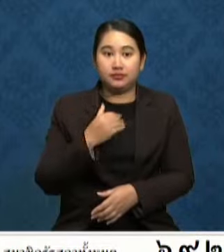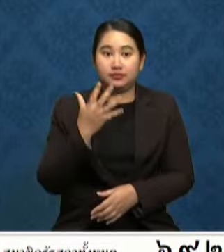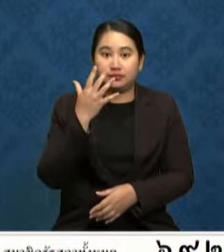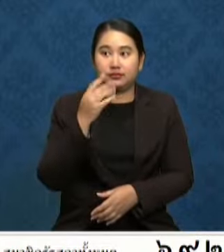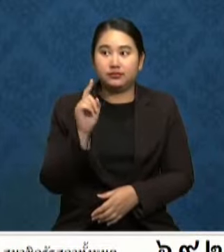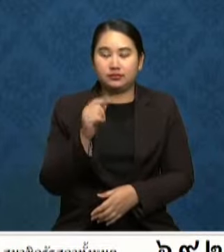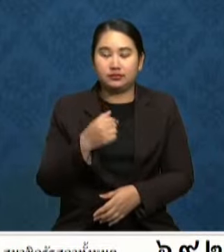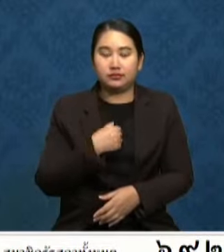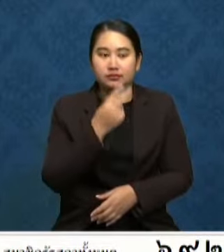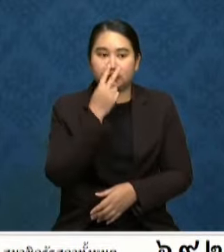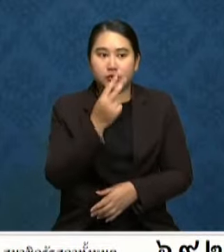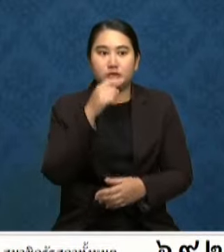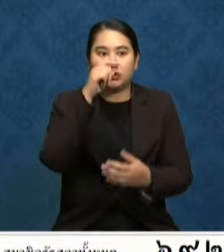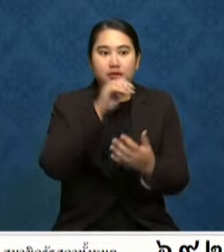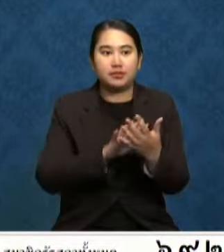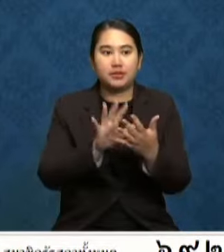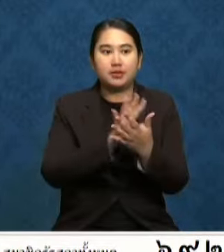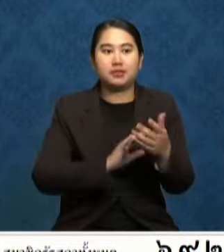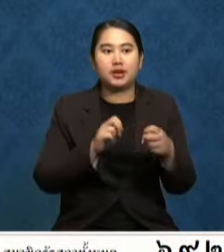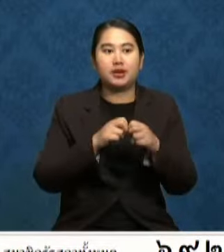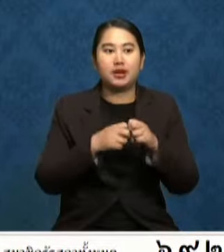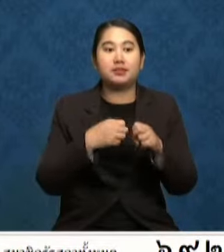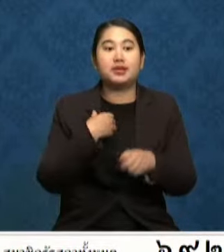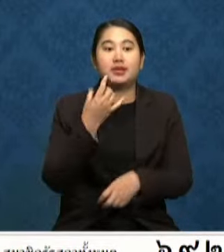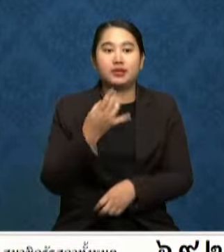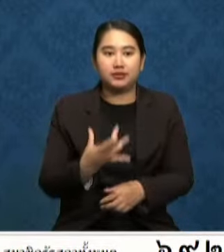ตีโจทยแตกไวา ประเทศนี้มปัญหาอะไร